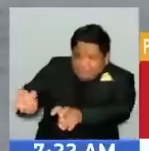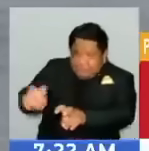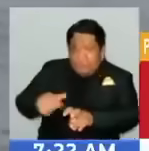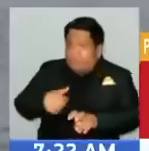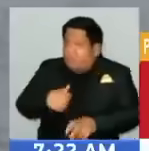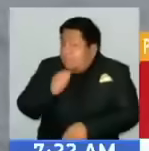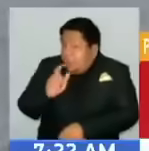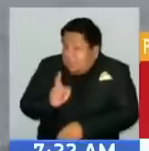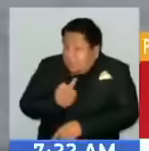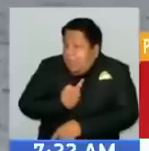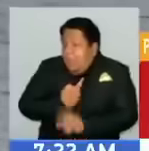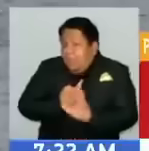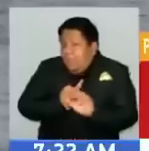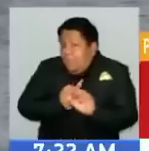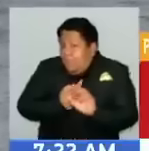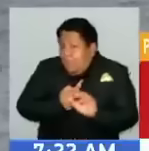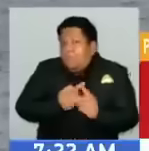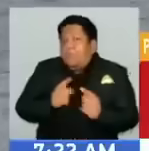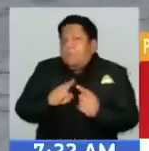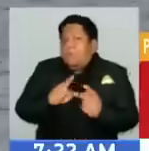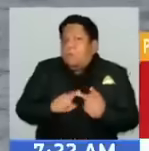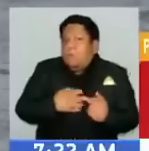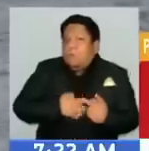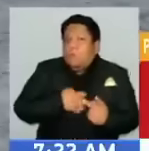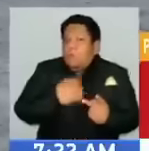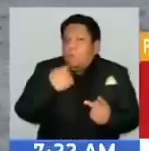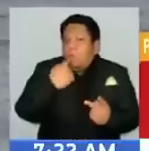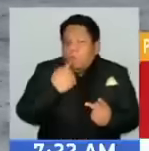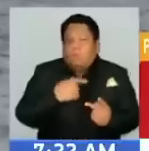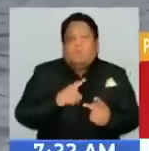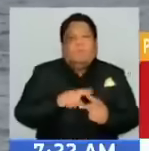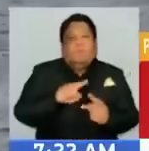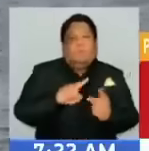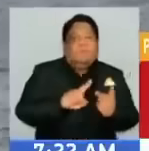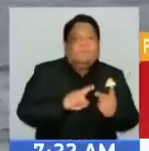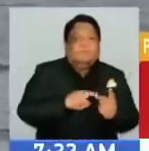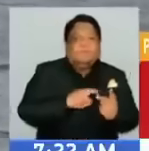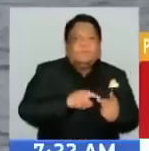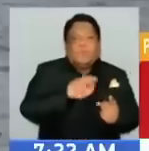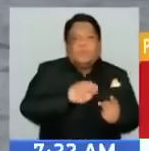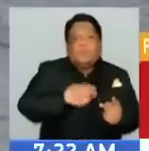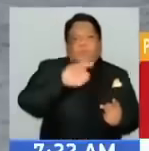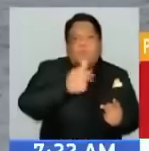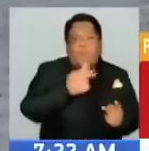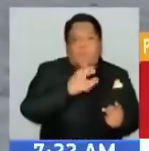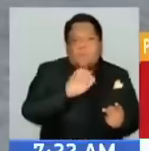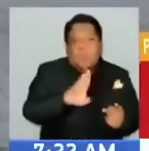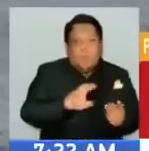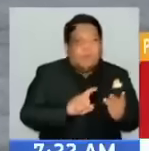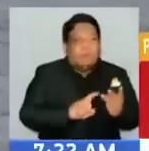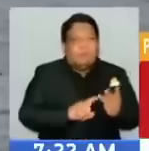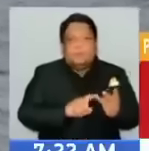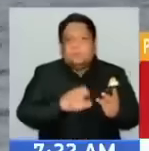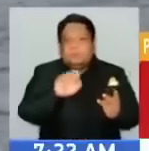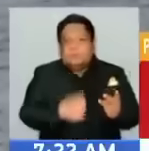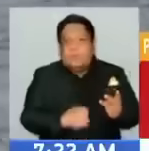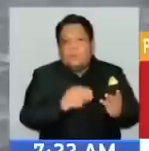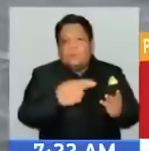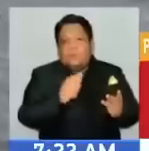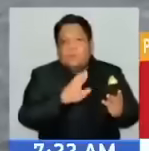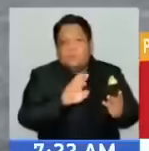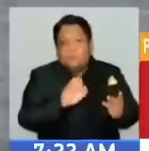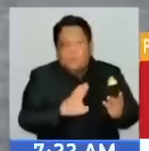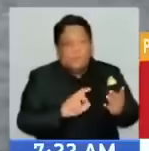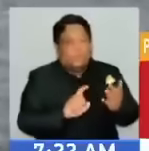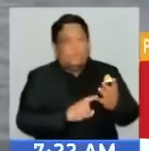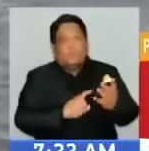rin yung mga North Harbor, South Harbor, ngayon US Embassy, Philippine Yacht Club.